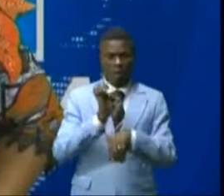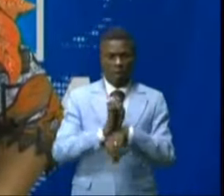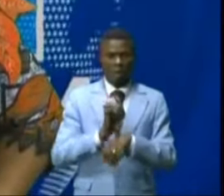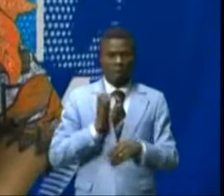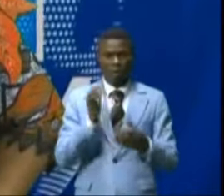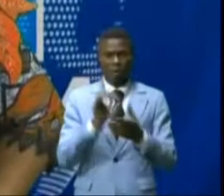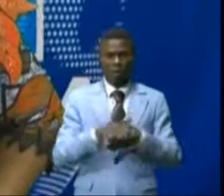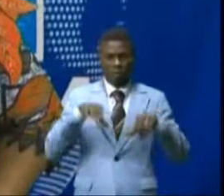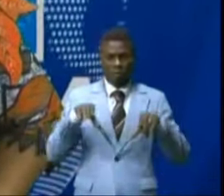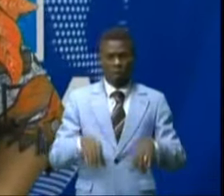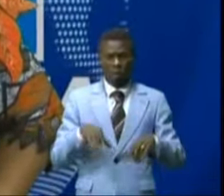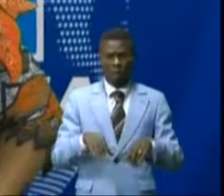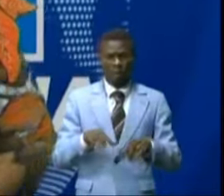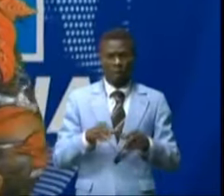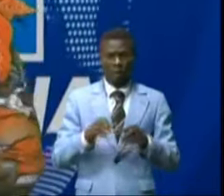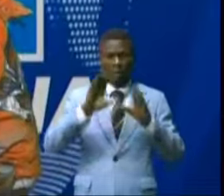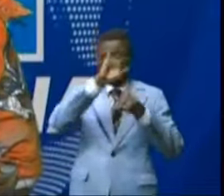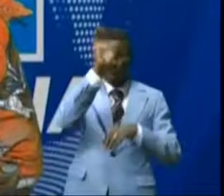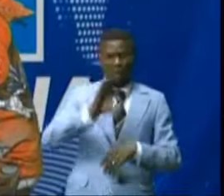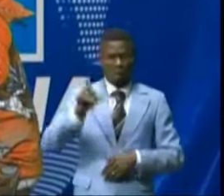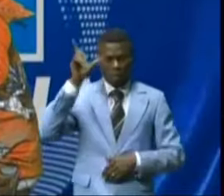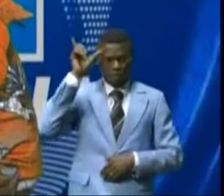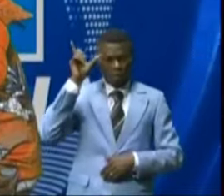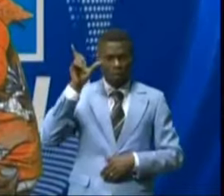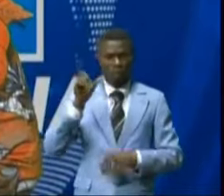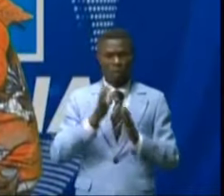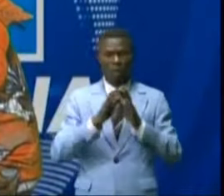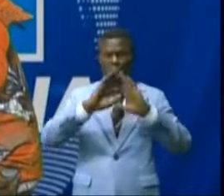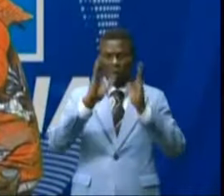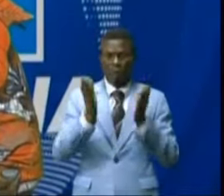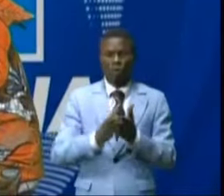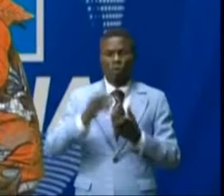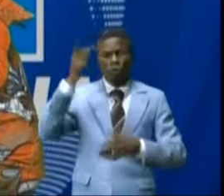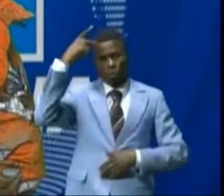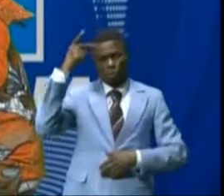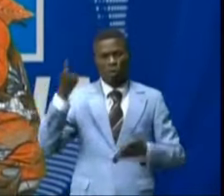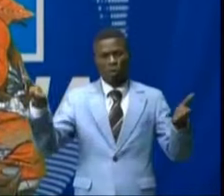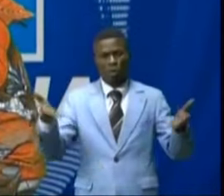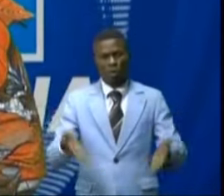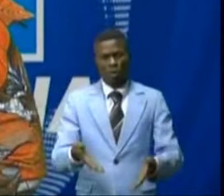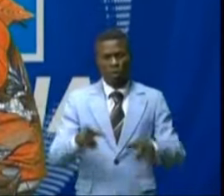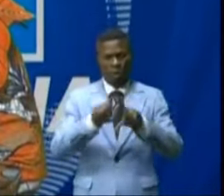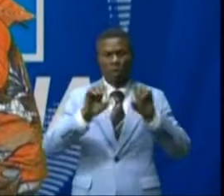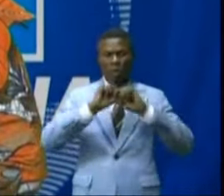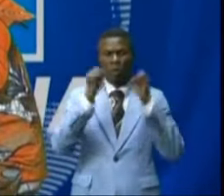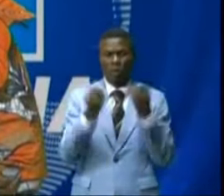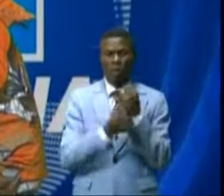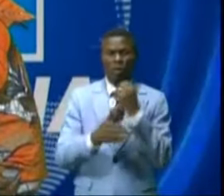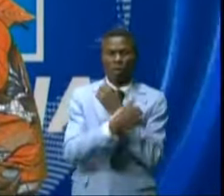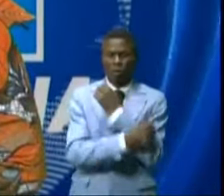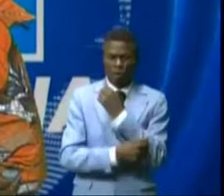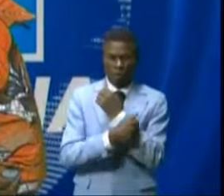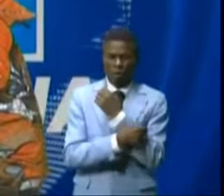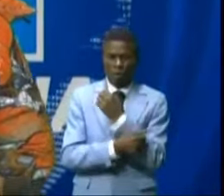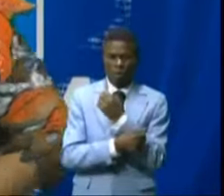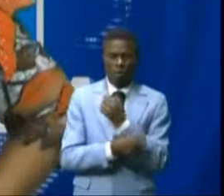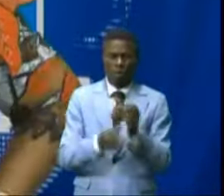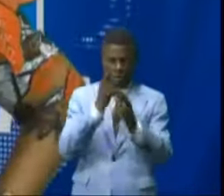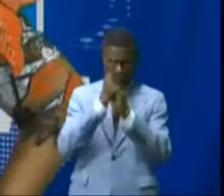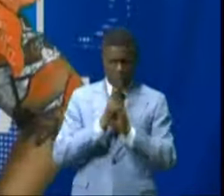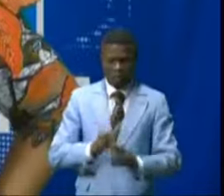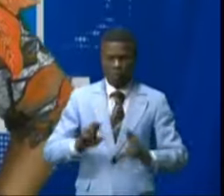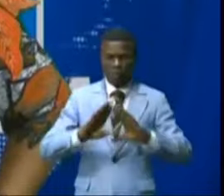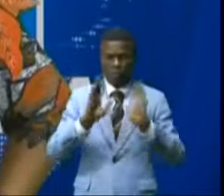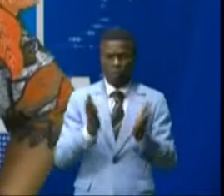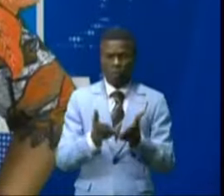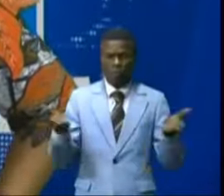Notre-Dame du Congo. La messe à laquelle a pris part toute la crème politique, diplomatique et sociale du pays. À l'unanimité, les participants